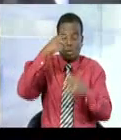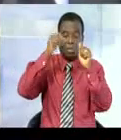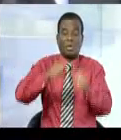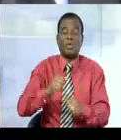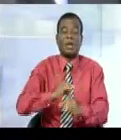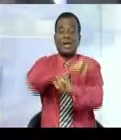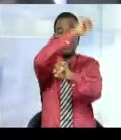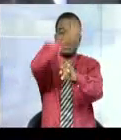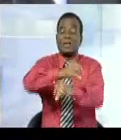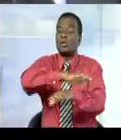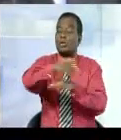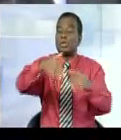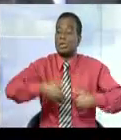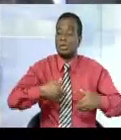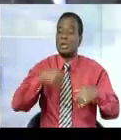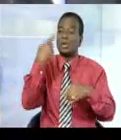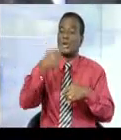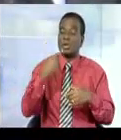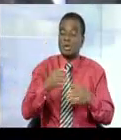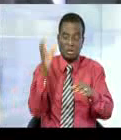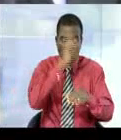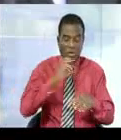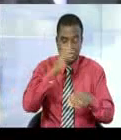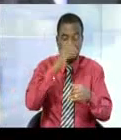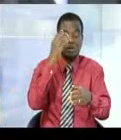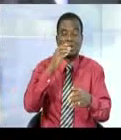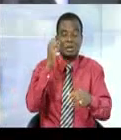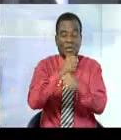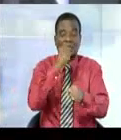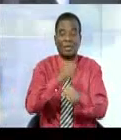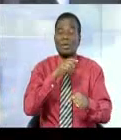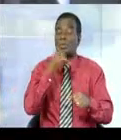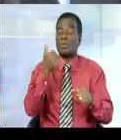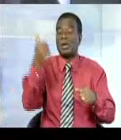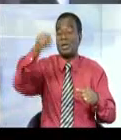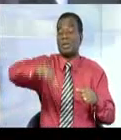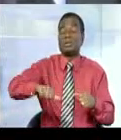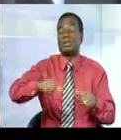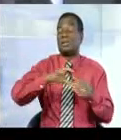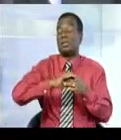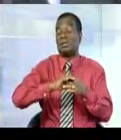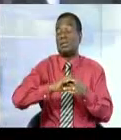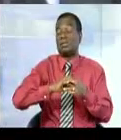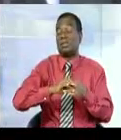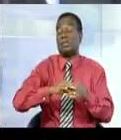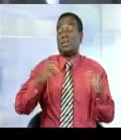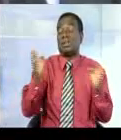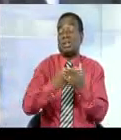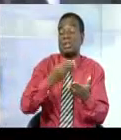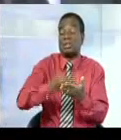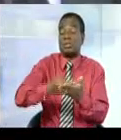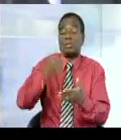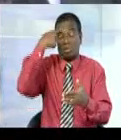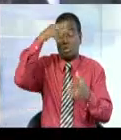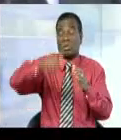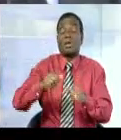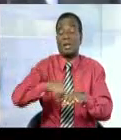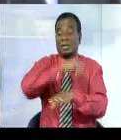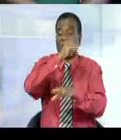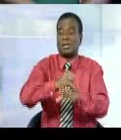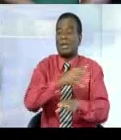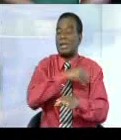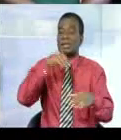quête d'emploi, qui ont été formés et qui n'ont aucun moyen pour être installés. Ça rentre dans le cadre des objectifs de